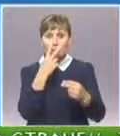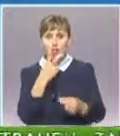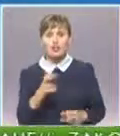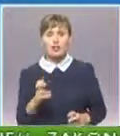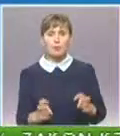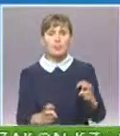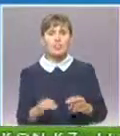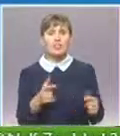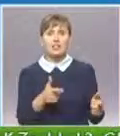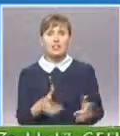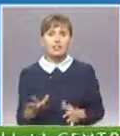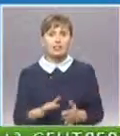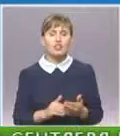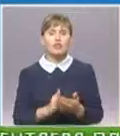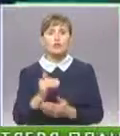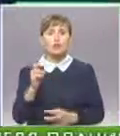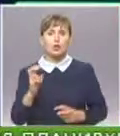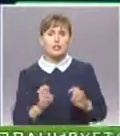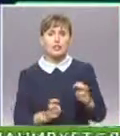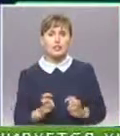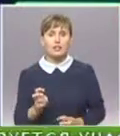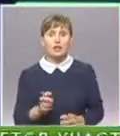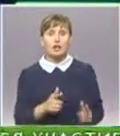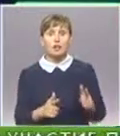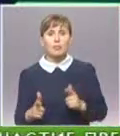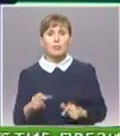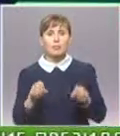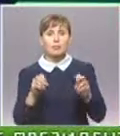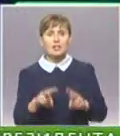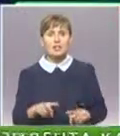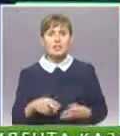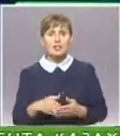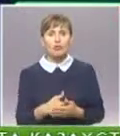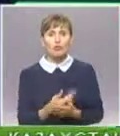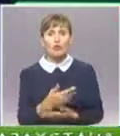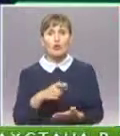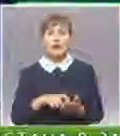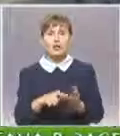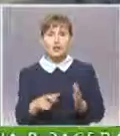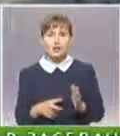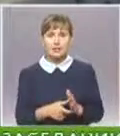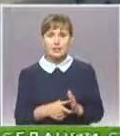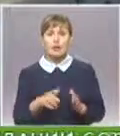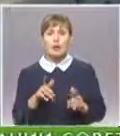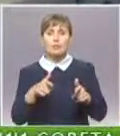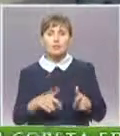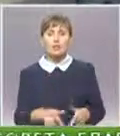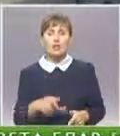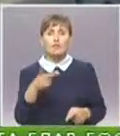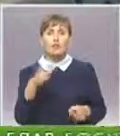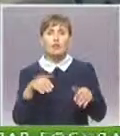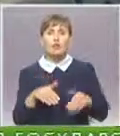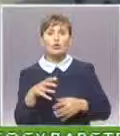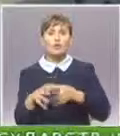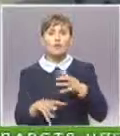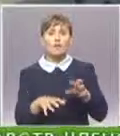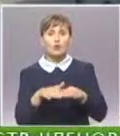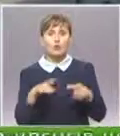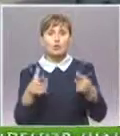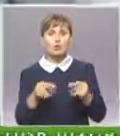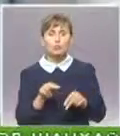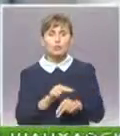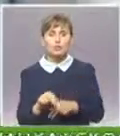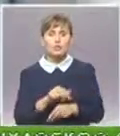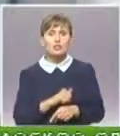производстве и не готовы к высокой производительности. К подготовке специалистов нового класса приступят два колледжа мирового уровня, где будут учить